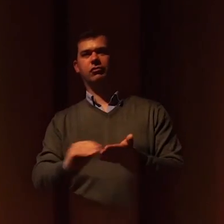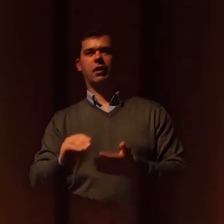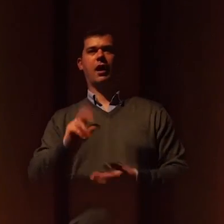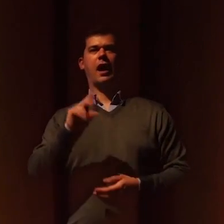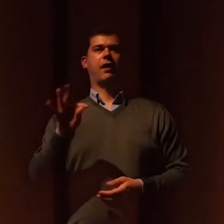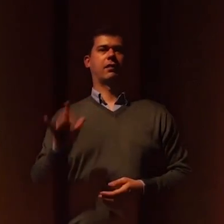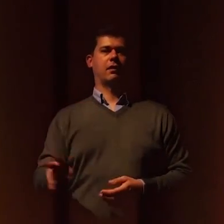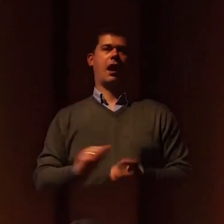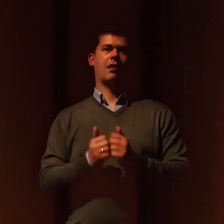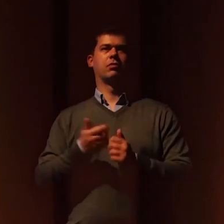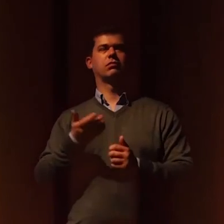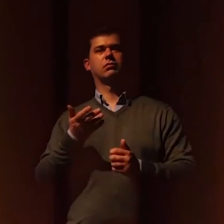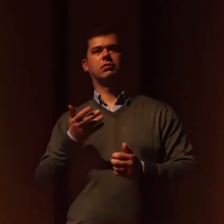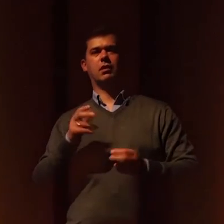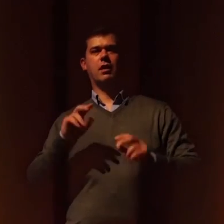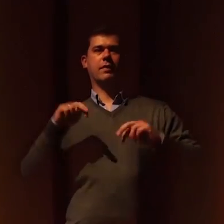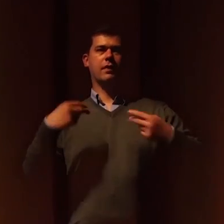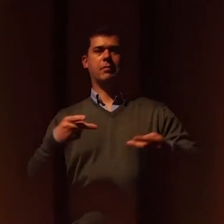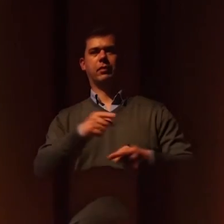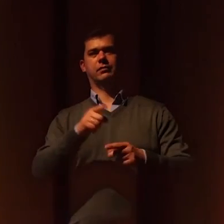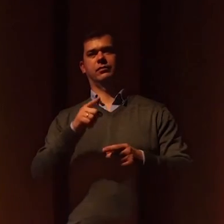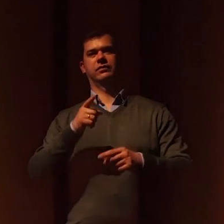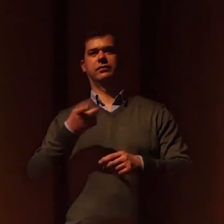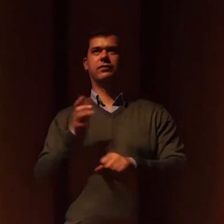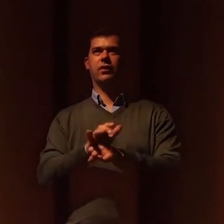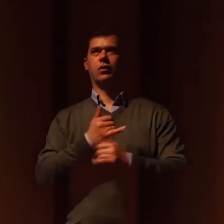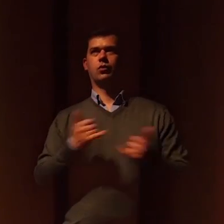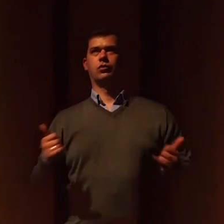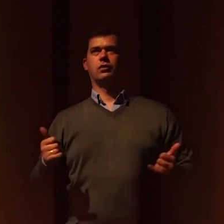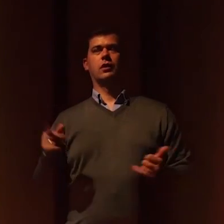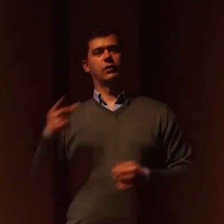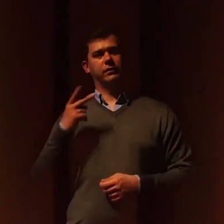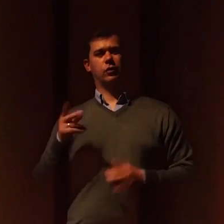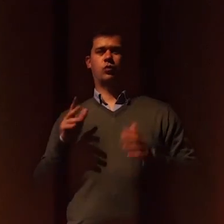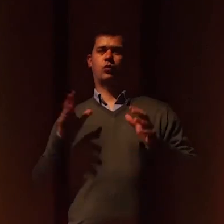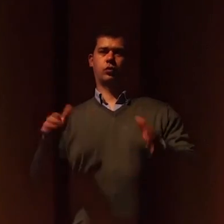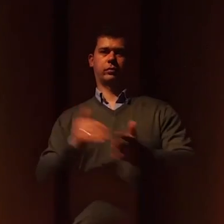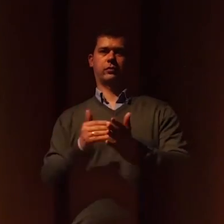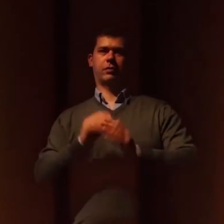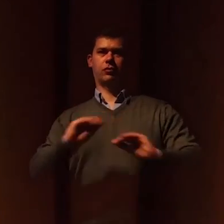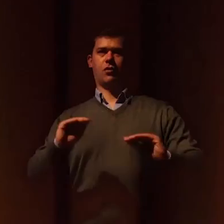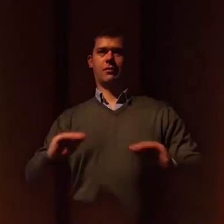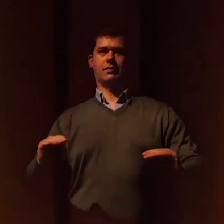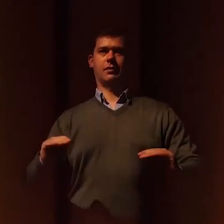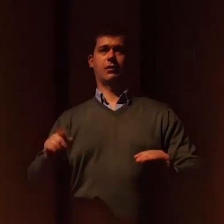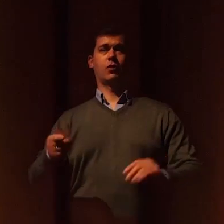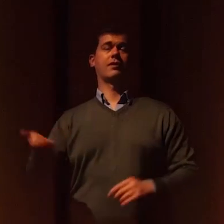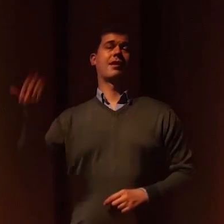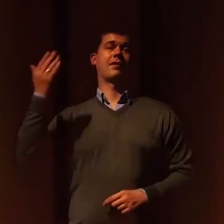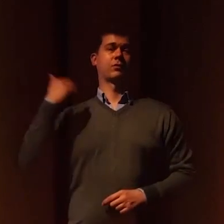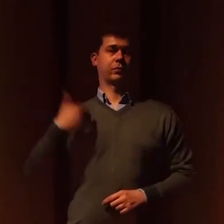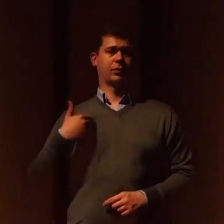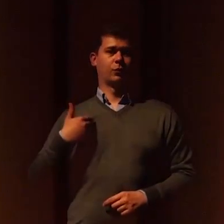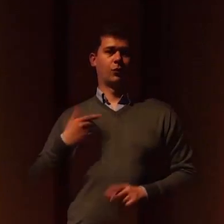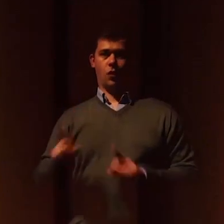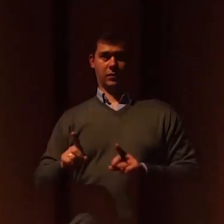seksualne różnego typu także jest ogromne zapotrzebowanie takie szkolenia nawet to że one się kiedyś odbyły No